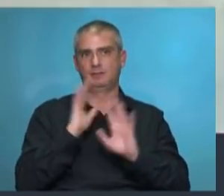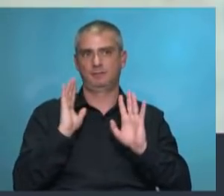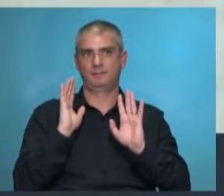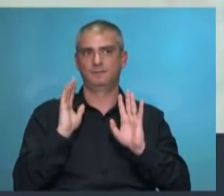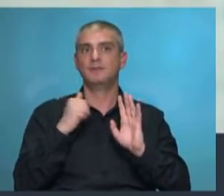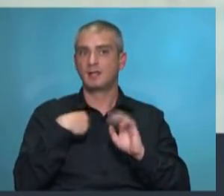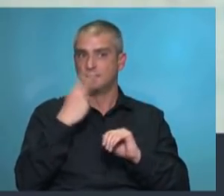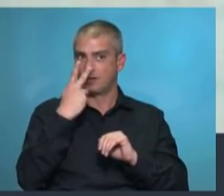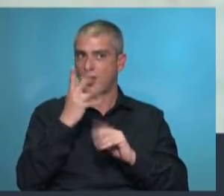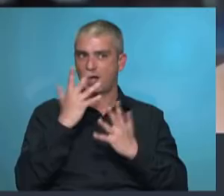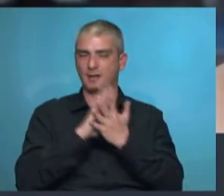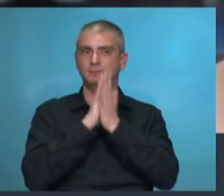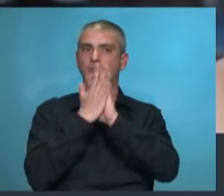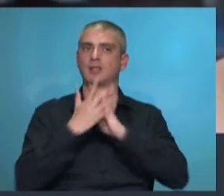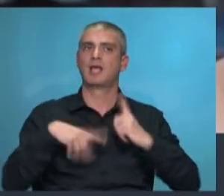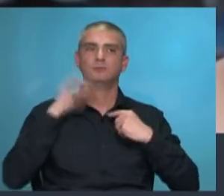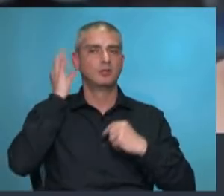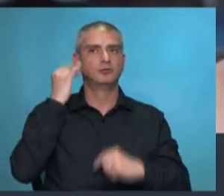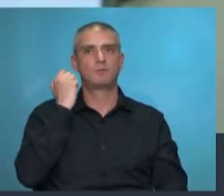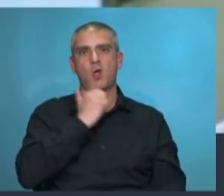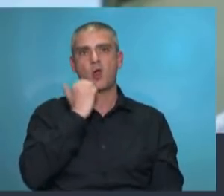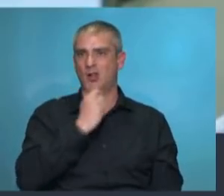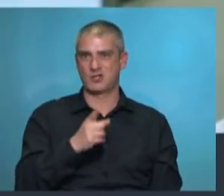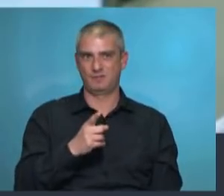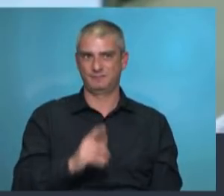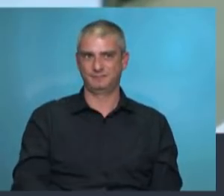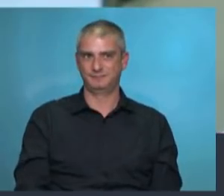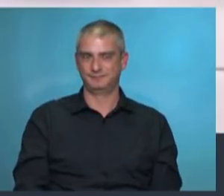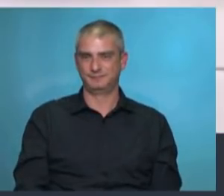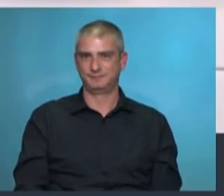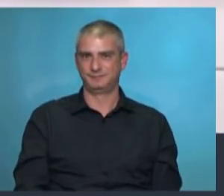see wages change women's lives every day.